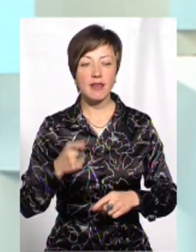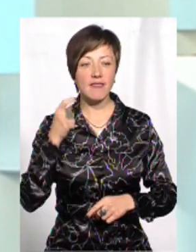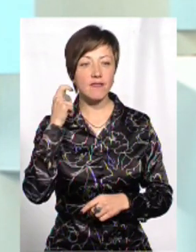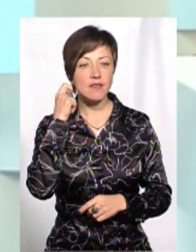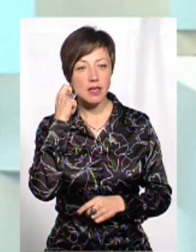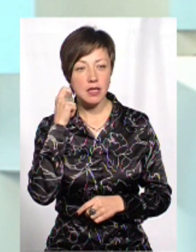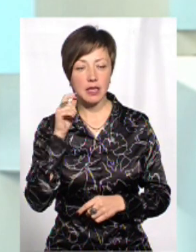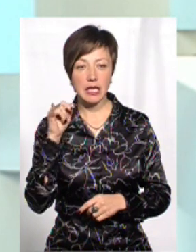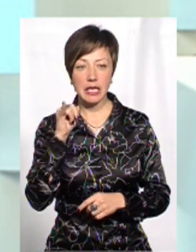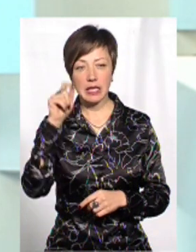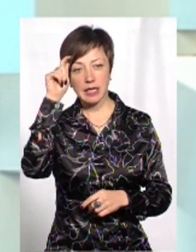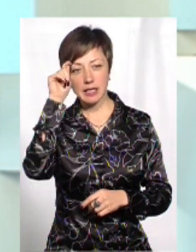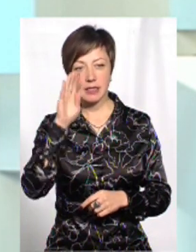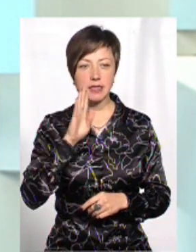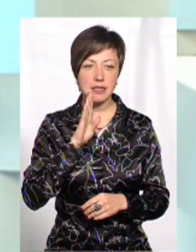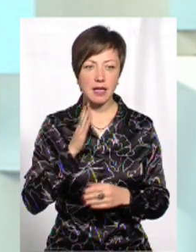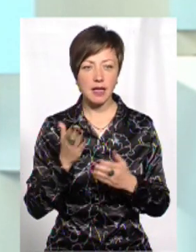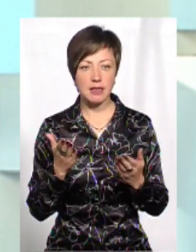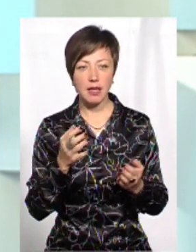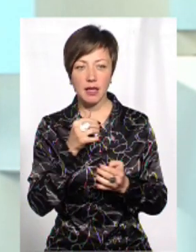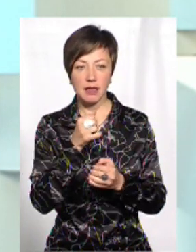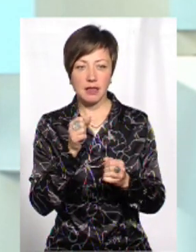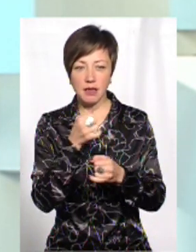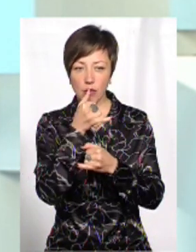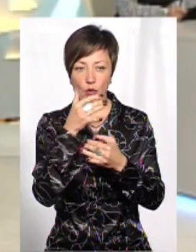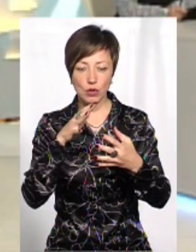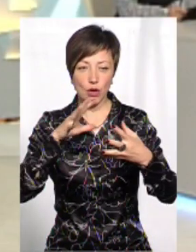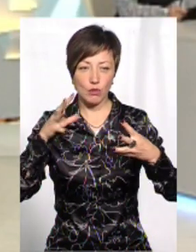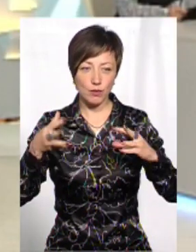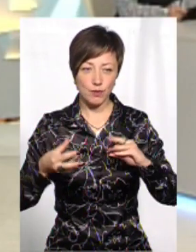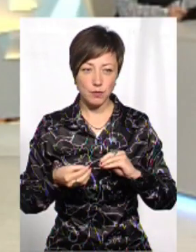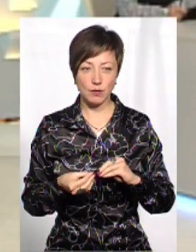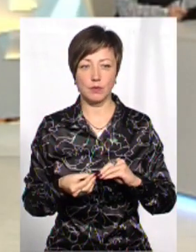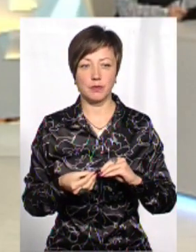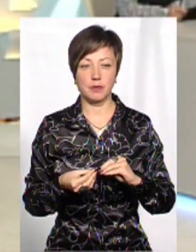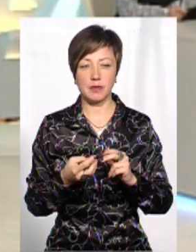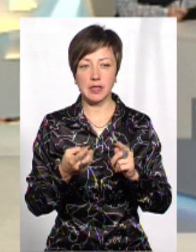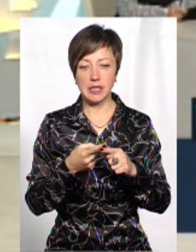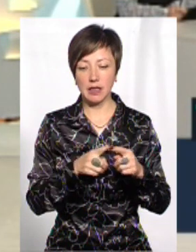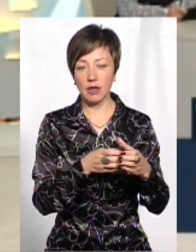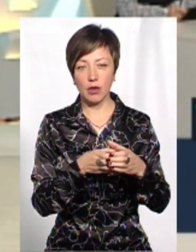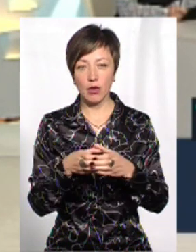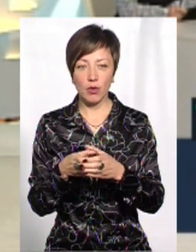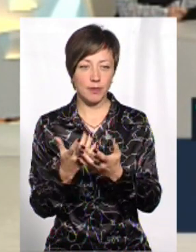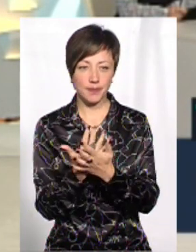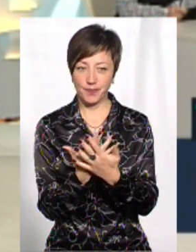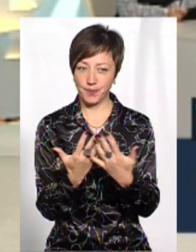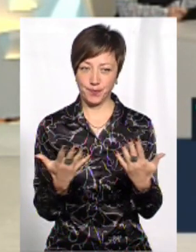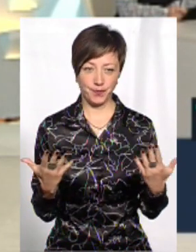вік і стать не можна якось узагальнити. Ці категорії є досить